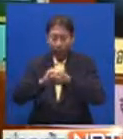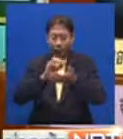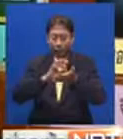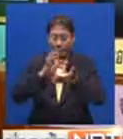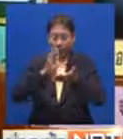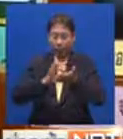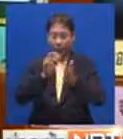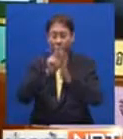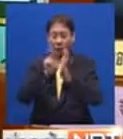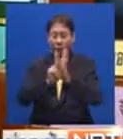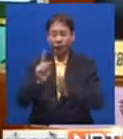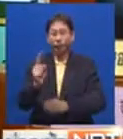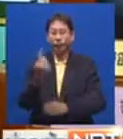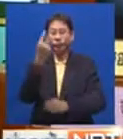ฉบับใหม่